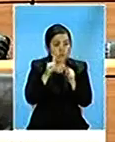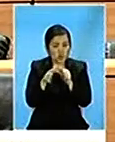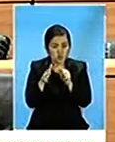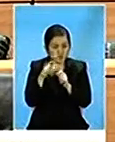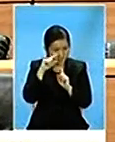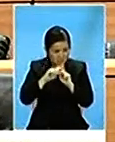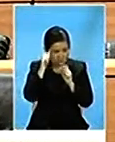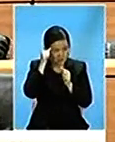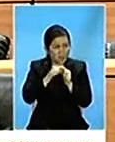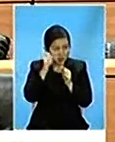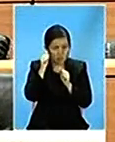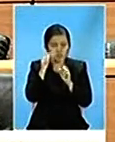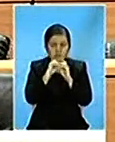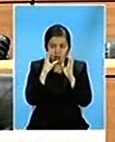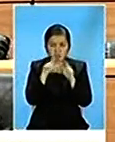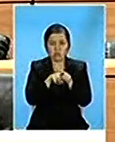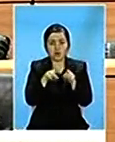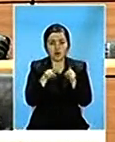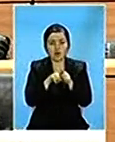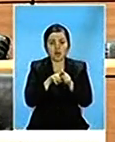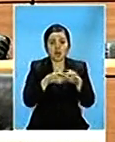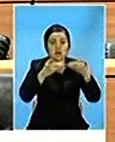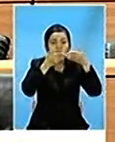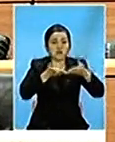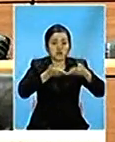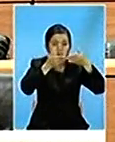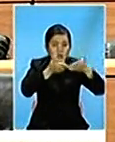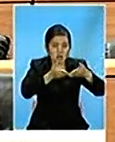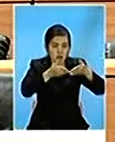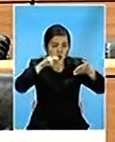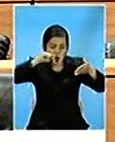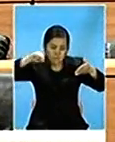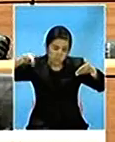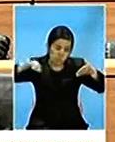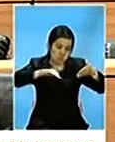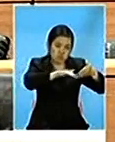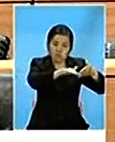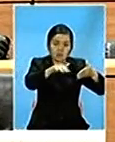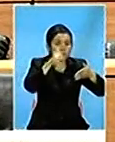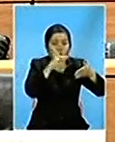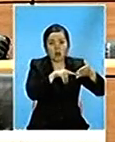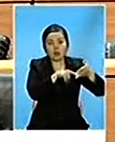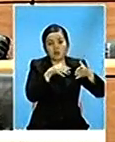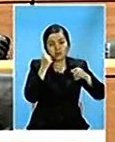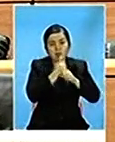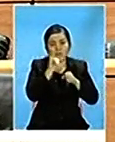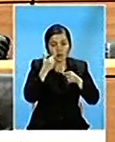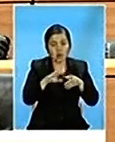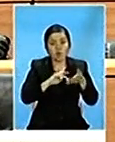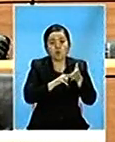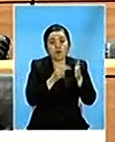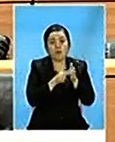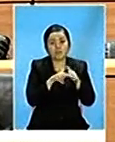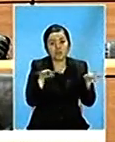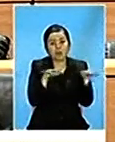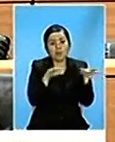มจำได้ชัดเจนแหละครับที่เขาบอกว่าเรือดันน้ำไม่ได้ผลในขณะนั้นตอนวิกฤตการน้ำท่วมเนี่ยมันเป็นการเอาเรือธรรม